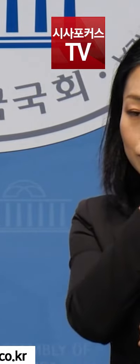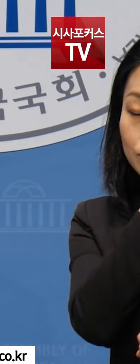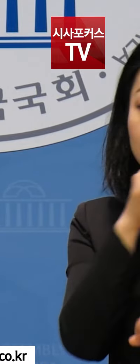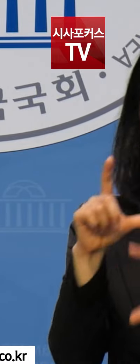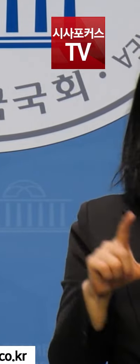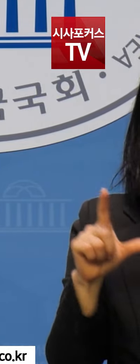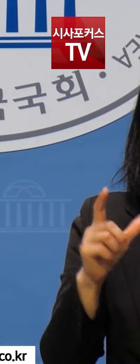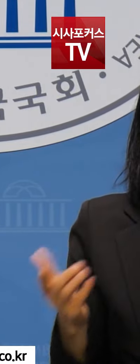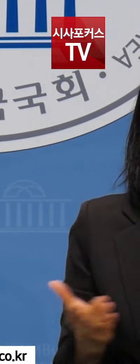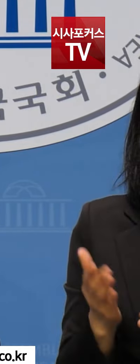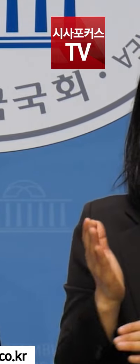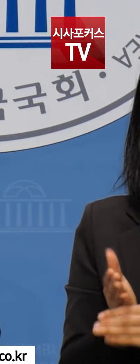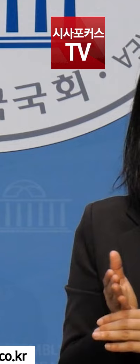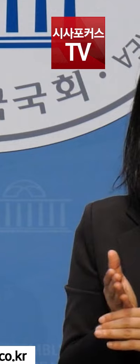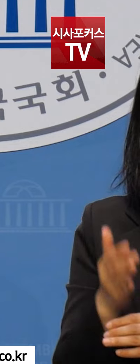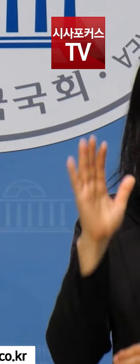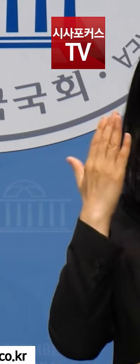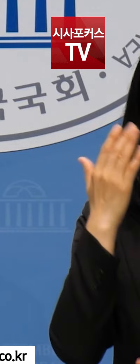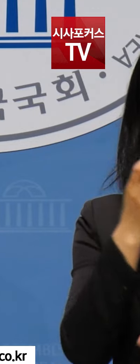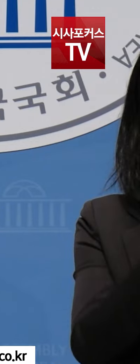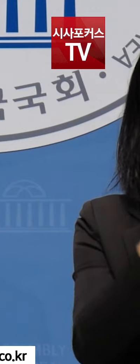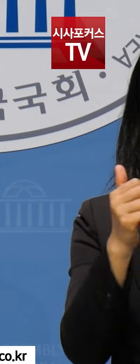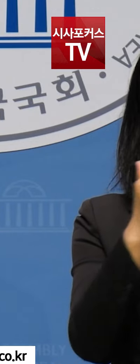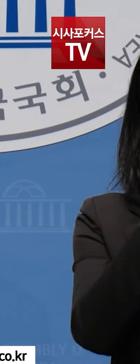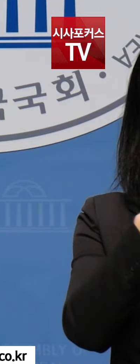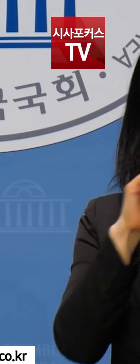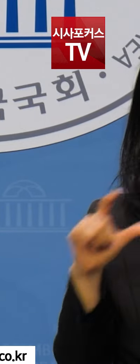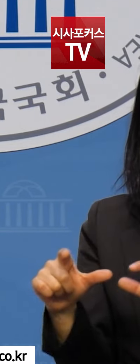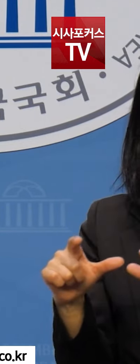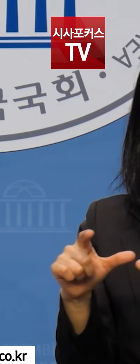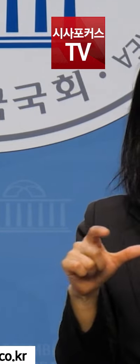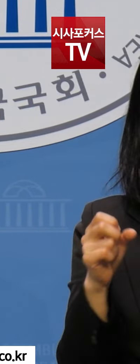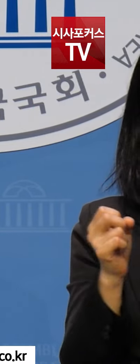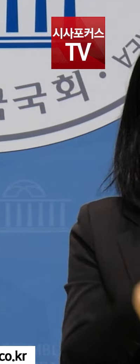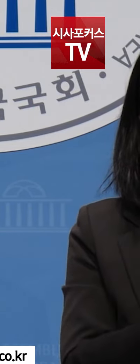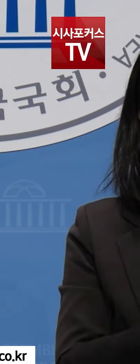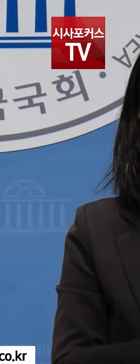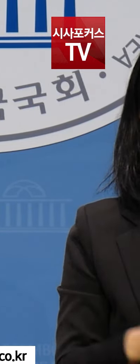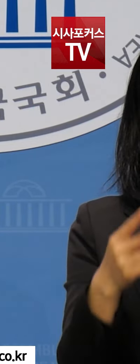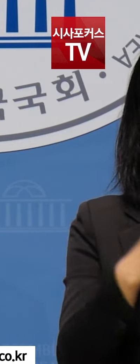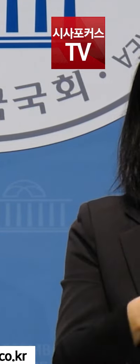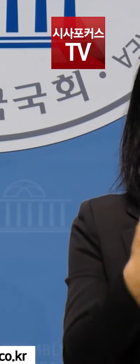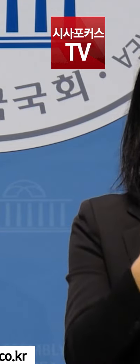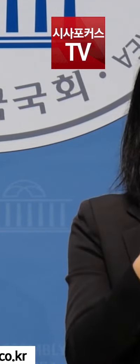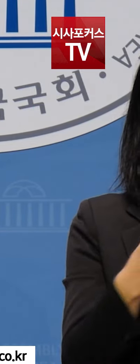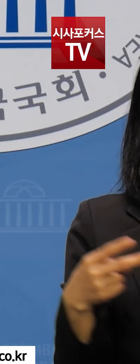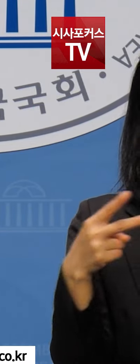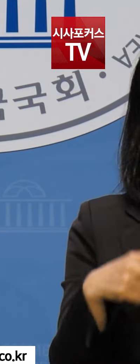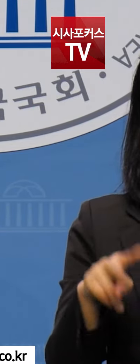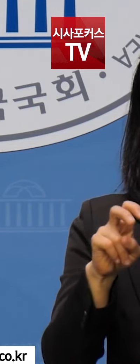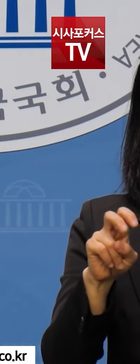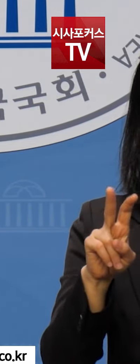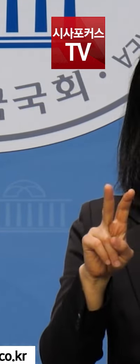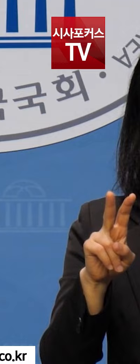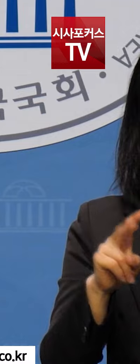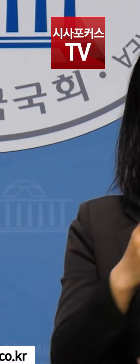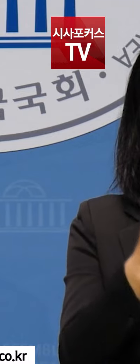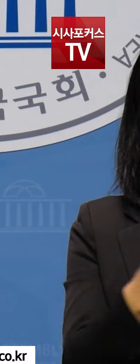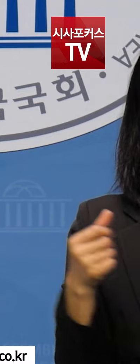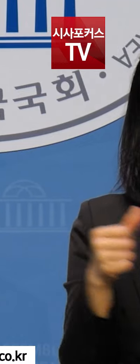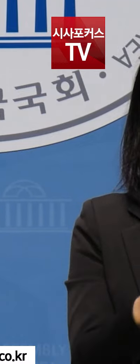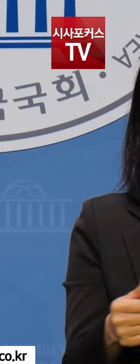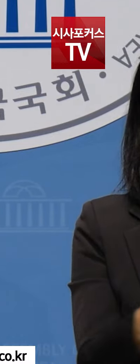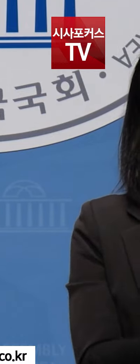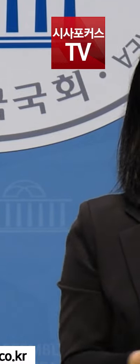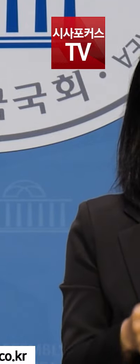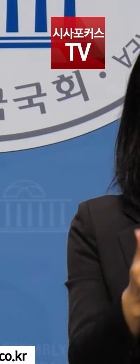것입니다. 최근 헌재 판결과 과거 2017년과 2022년 방통위 법률 자문이